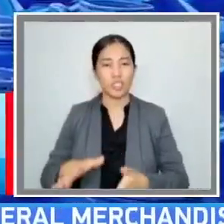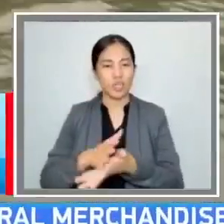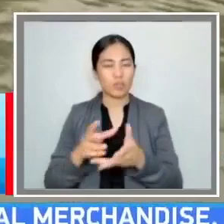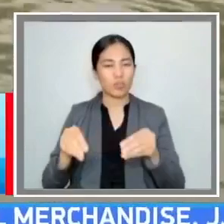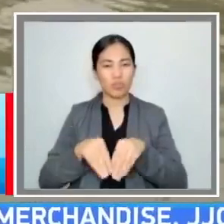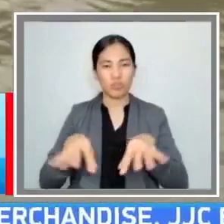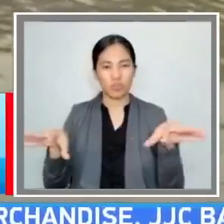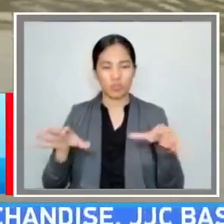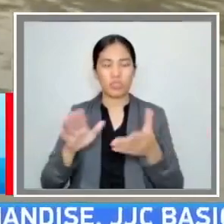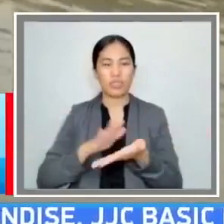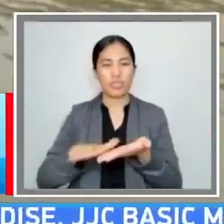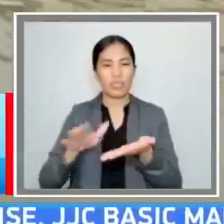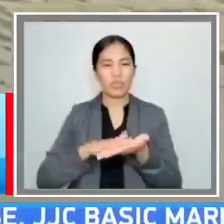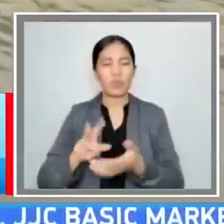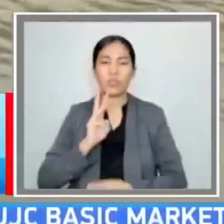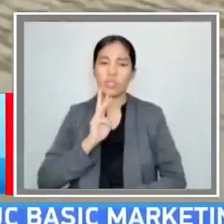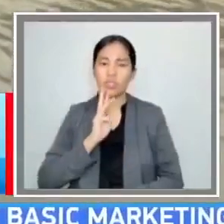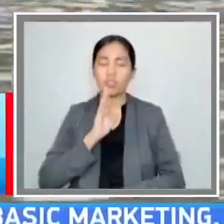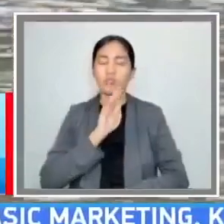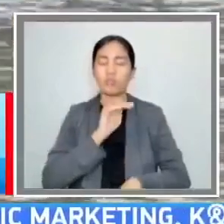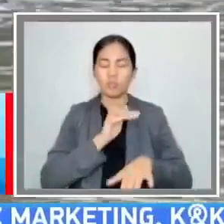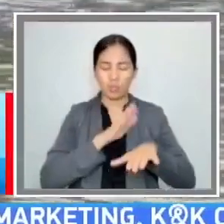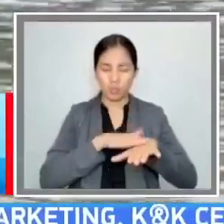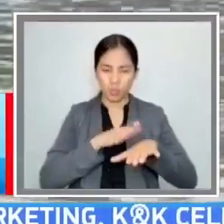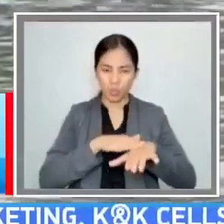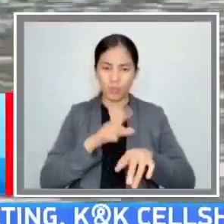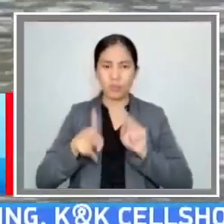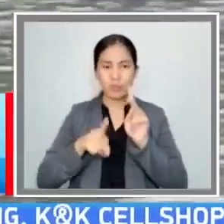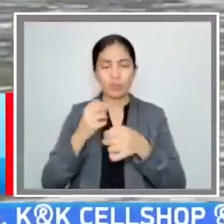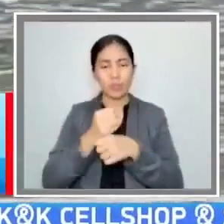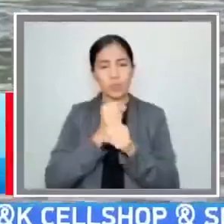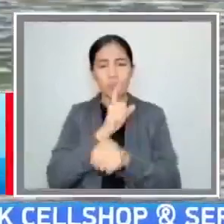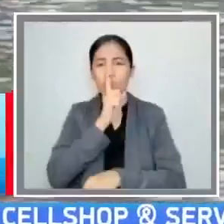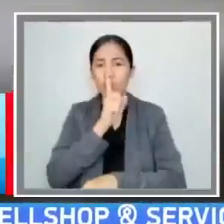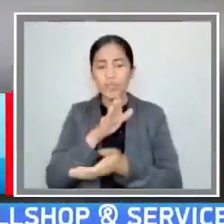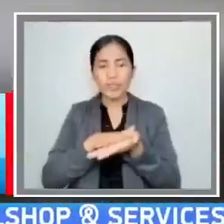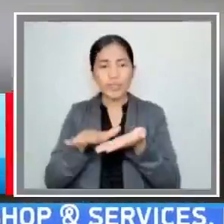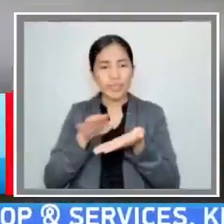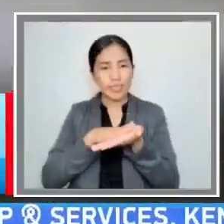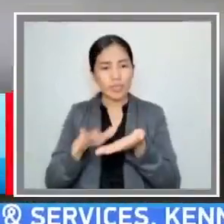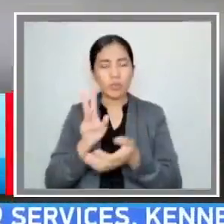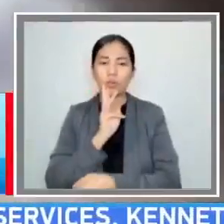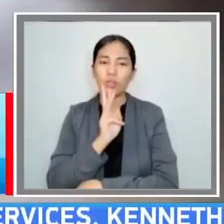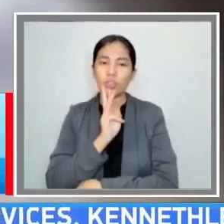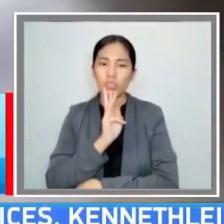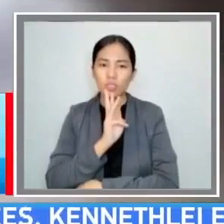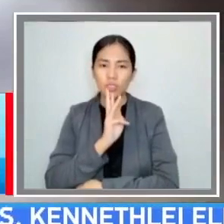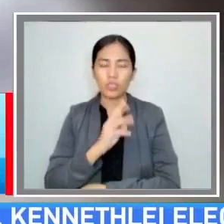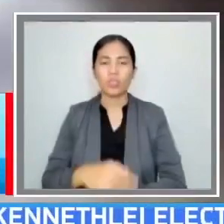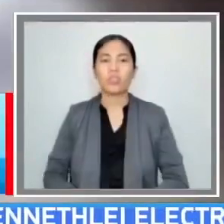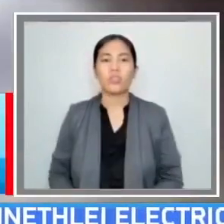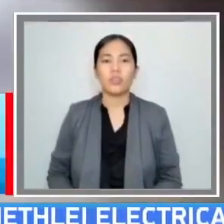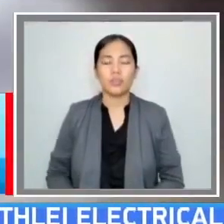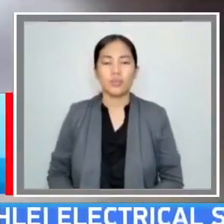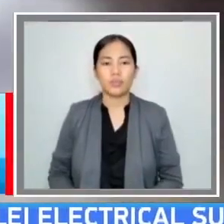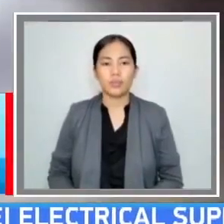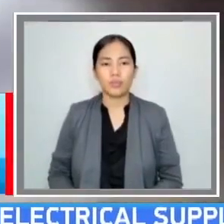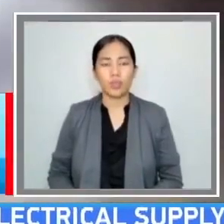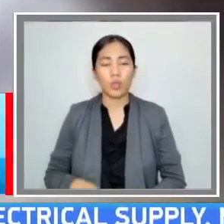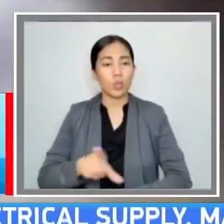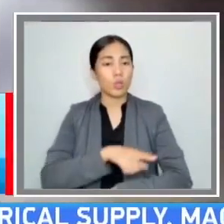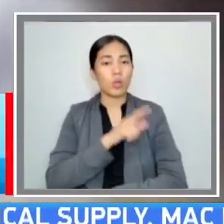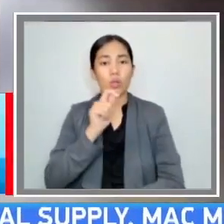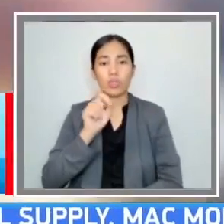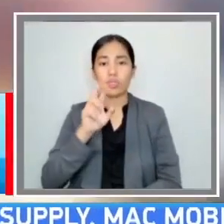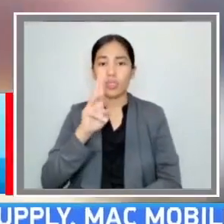po nila sa mga residente, dapat yaking malinis ang iniinom na tubig. Ang matagalang solusyon ang pagpapatayo po